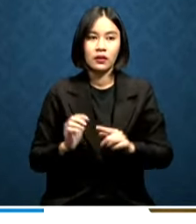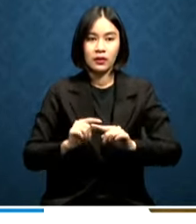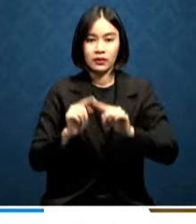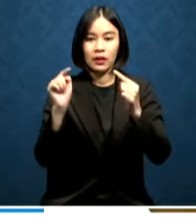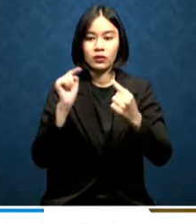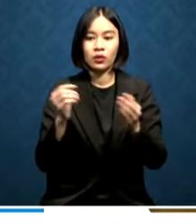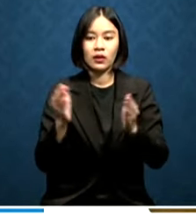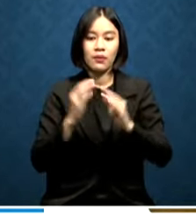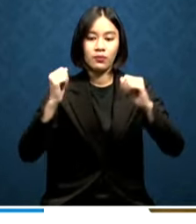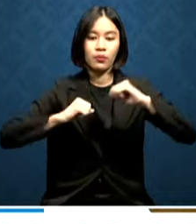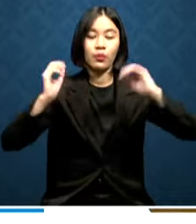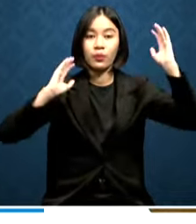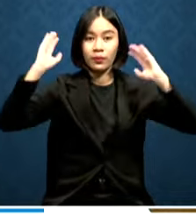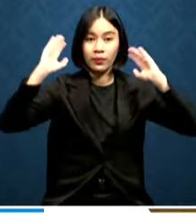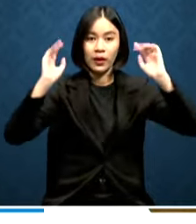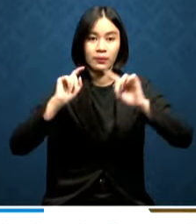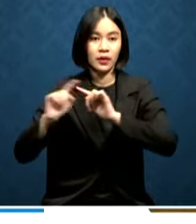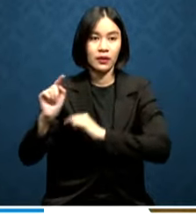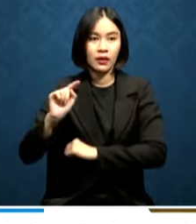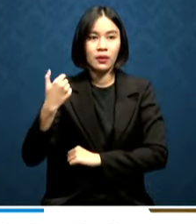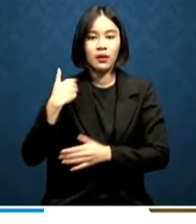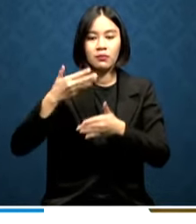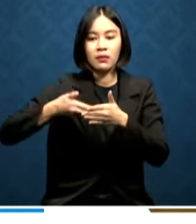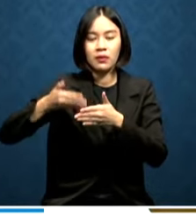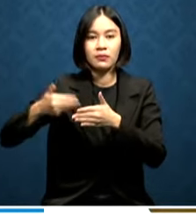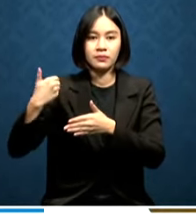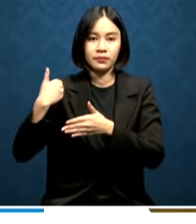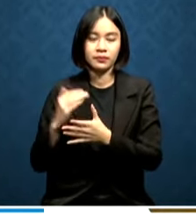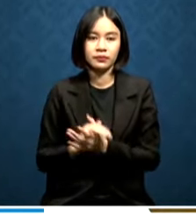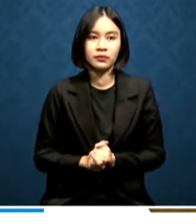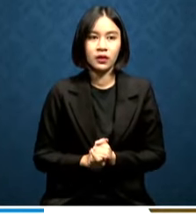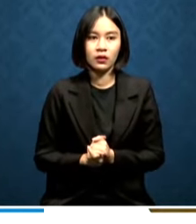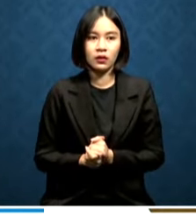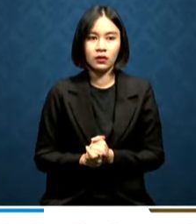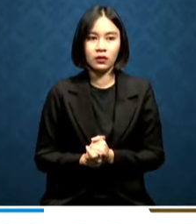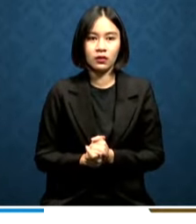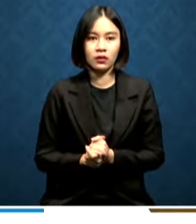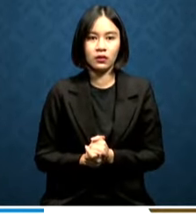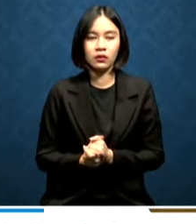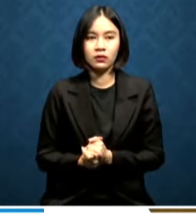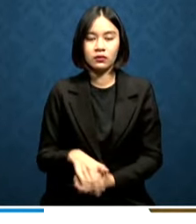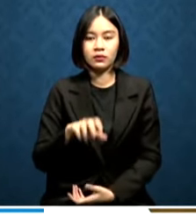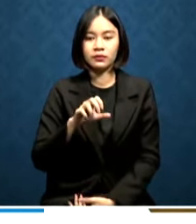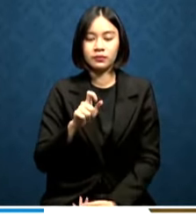ประชามติก็เห็นว่ามีข้อจำกัดนะครับท่านส